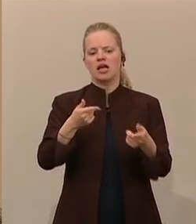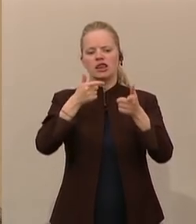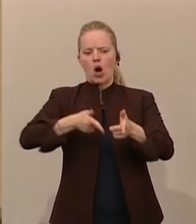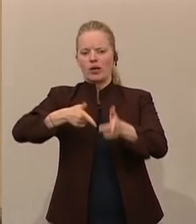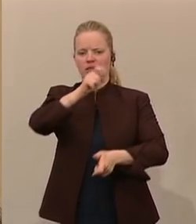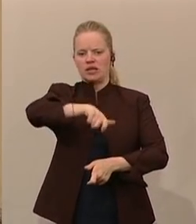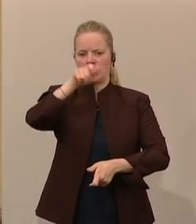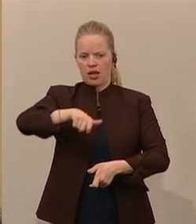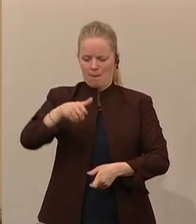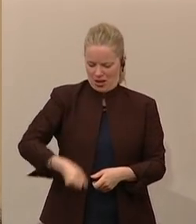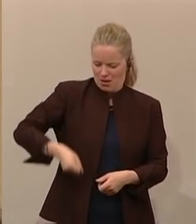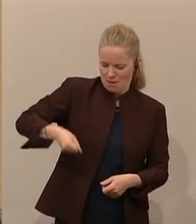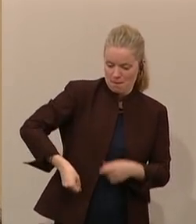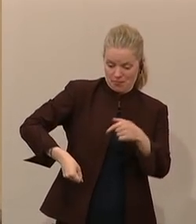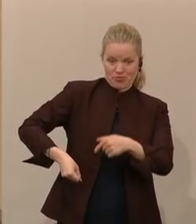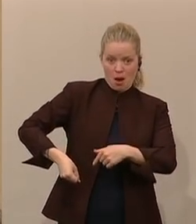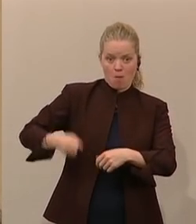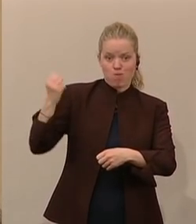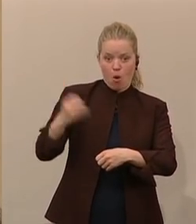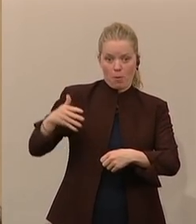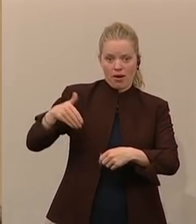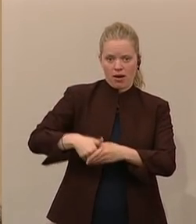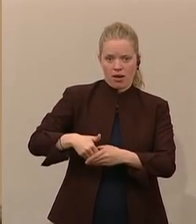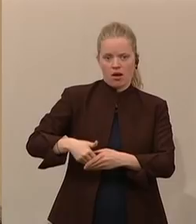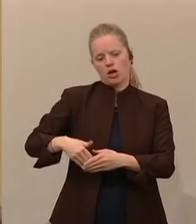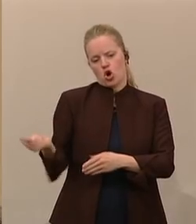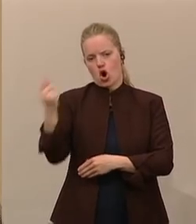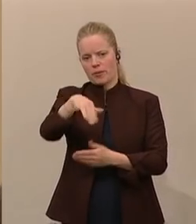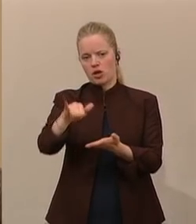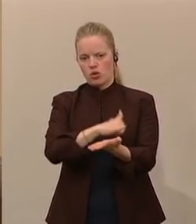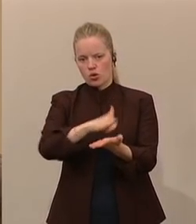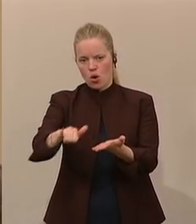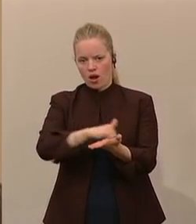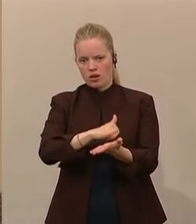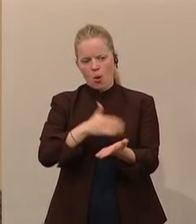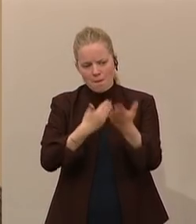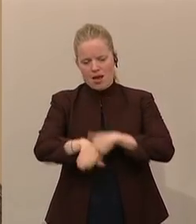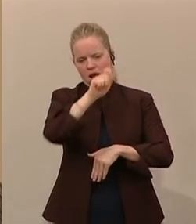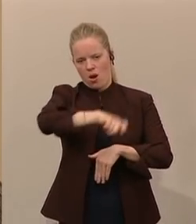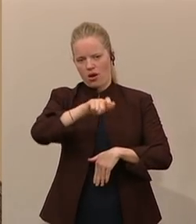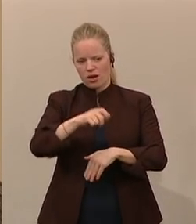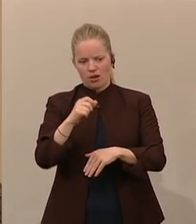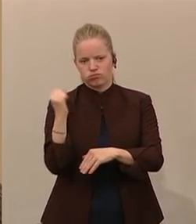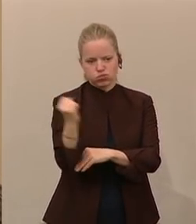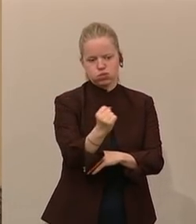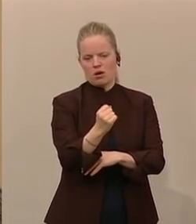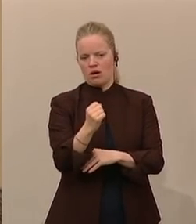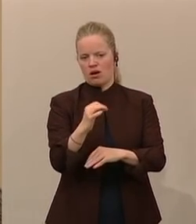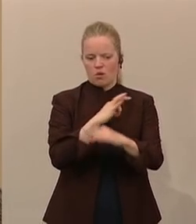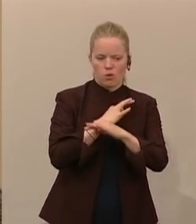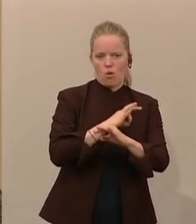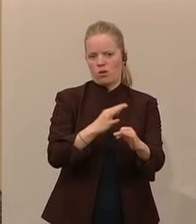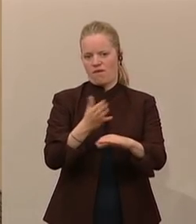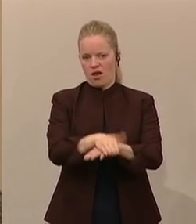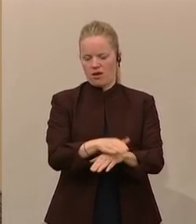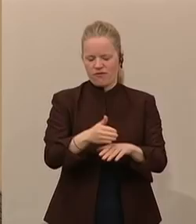Bombe drin war, nach New York gekommen und hätten dort viele, viele Menschen getötet und noch mehr verletzt. Und weil man alles genützt